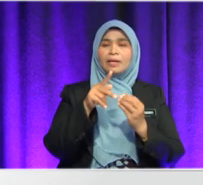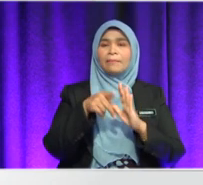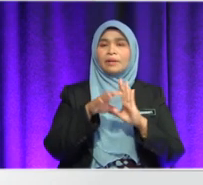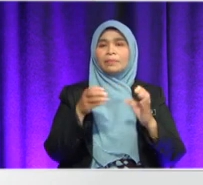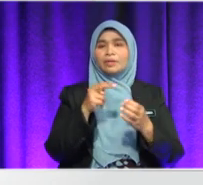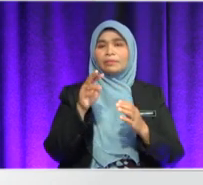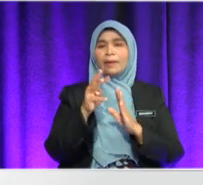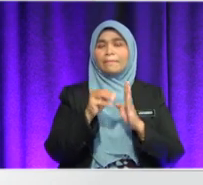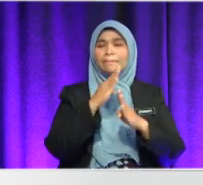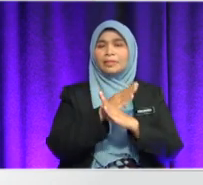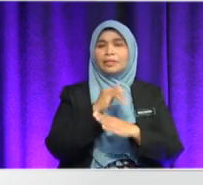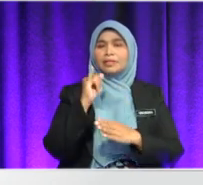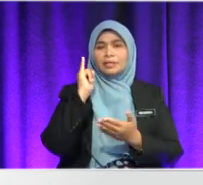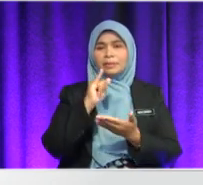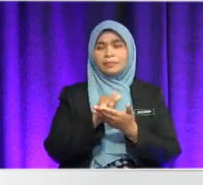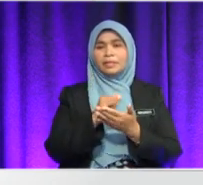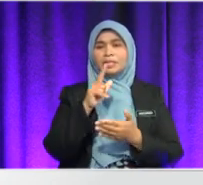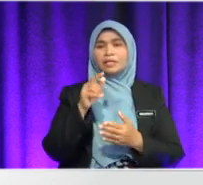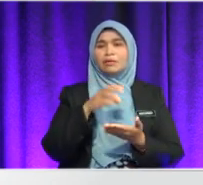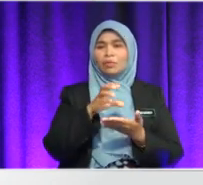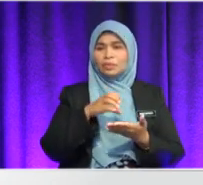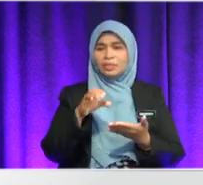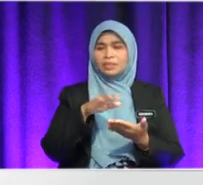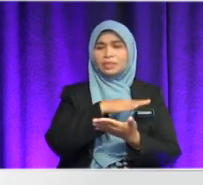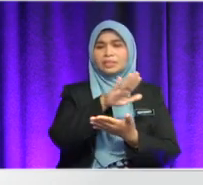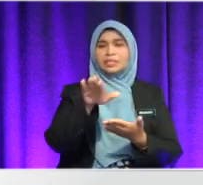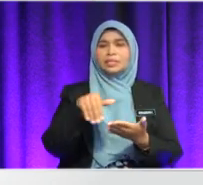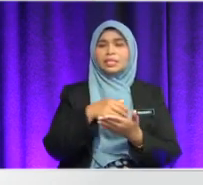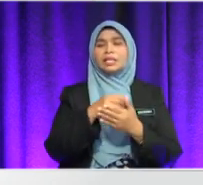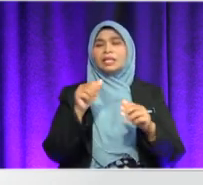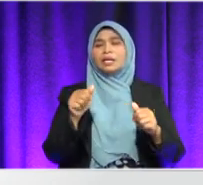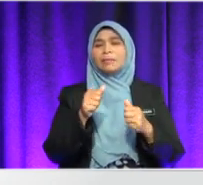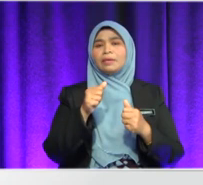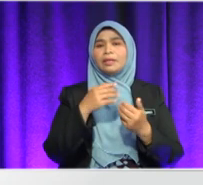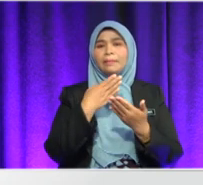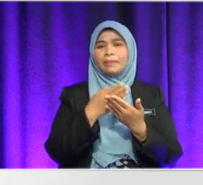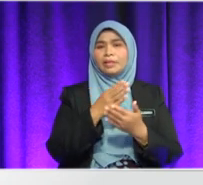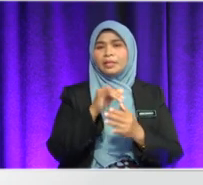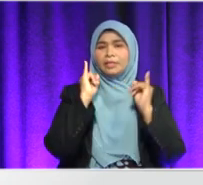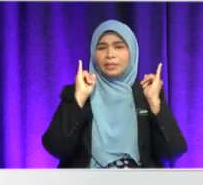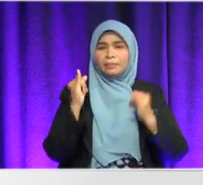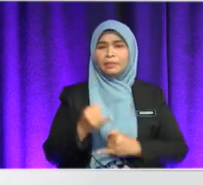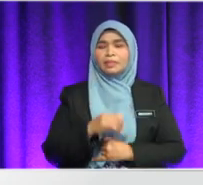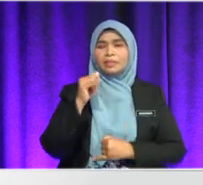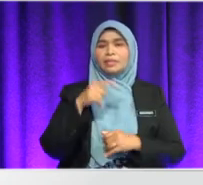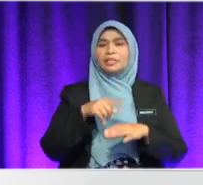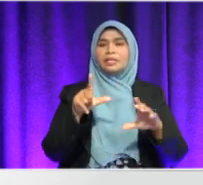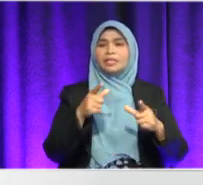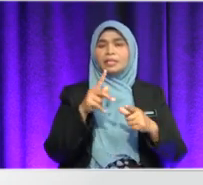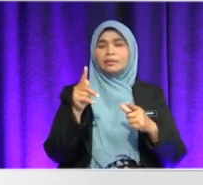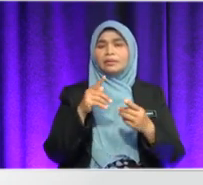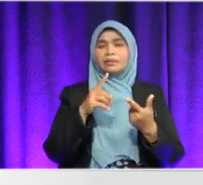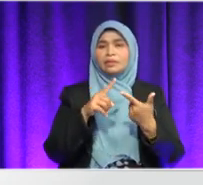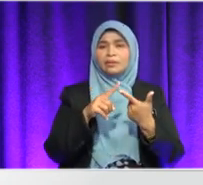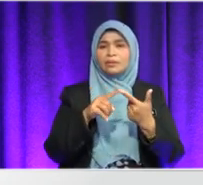Iman ialah proses segala amalan soleh dan ibadah yang dilakukan dan yang kedua tidak